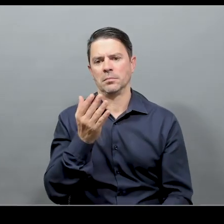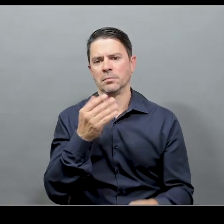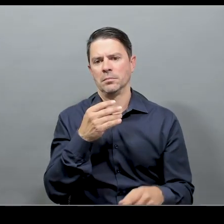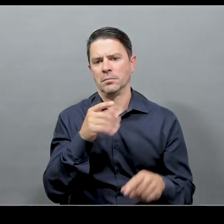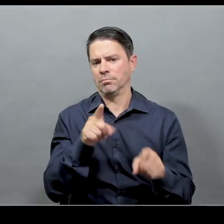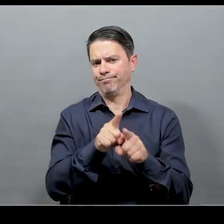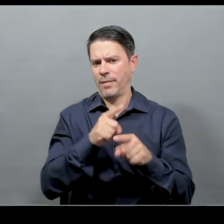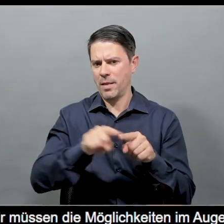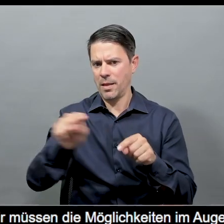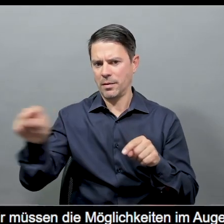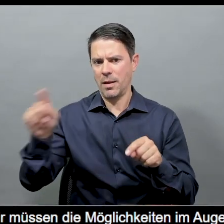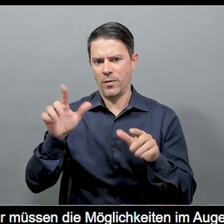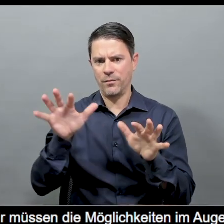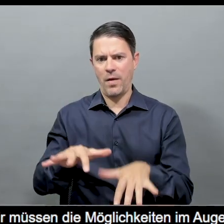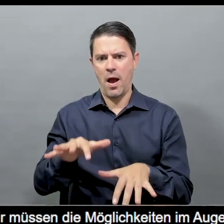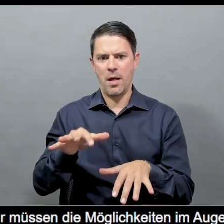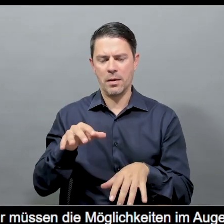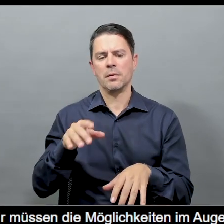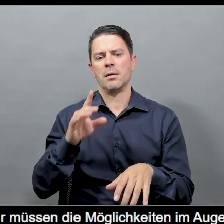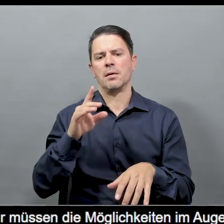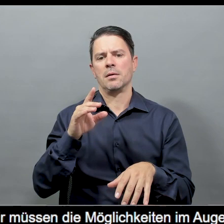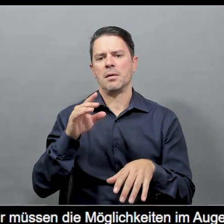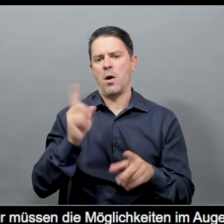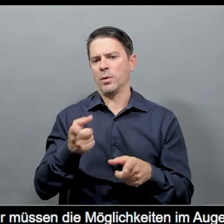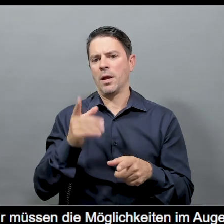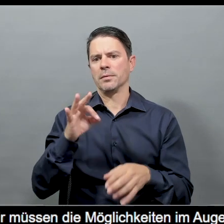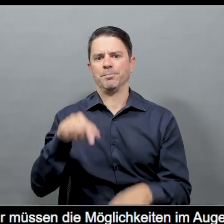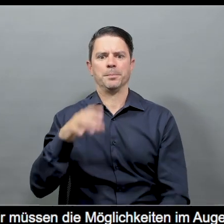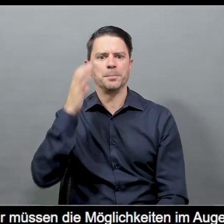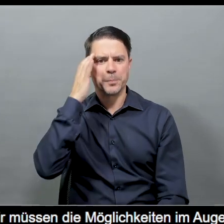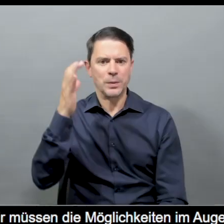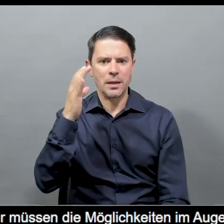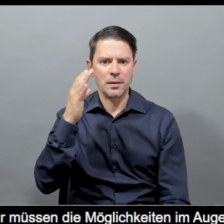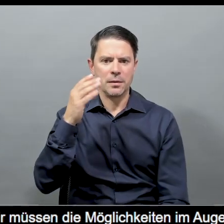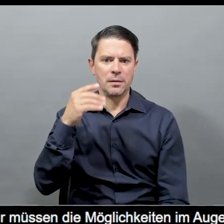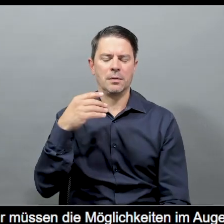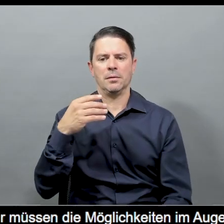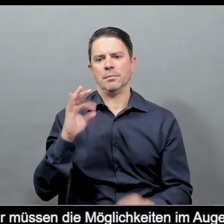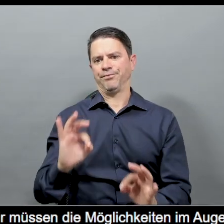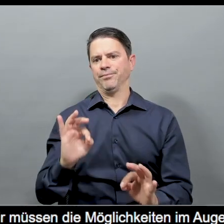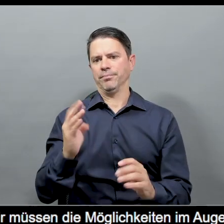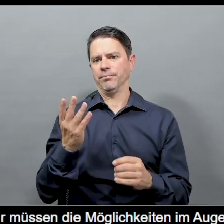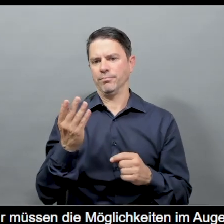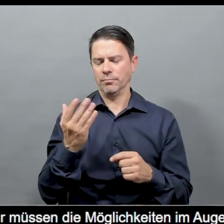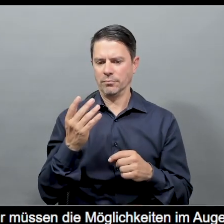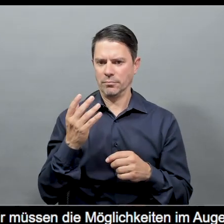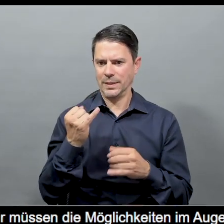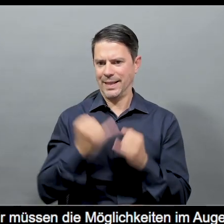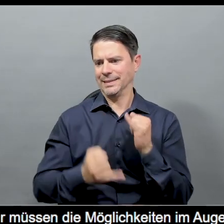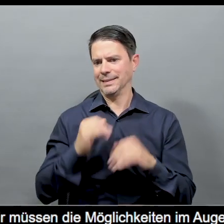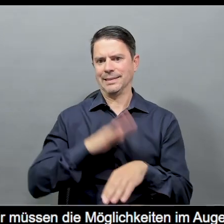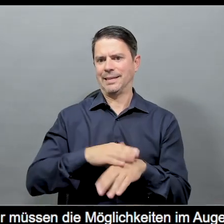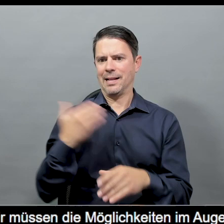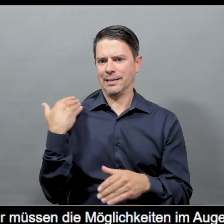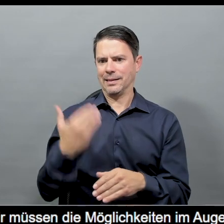aber wie gesagt, da hat im Studentenwerk München auch aufgrund der finanziellen Belastungen aus der Vergangenheit die Kraft gefehlt, das